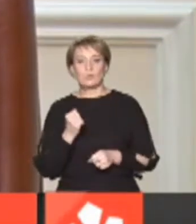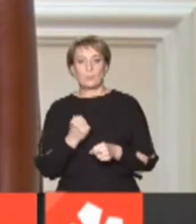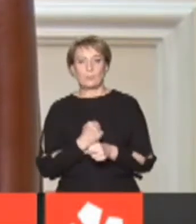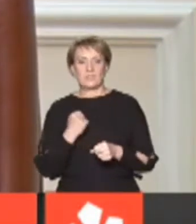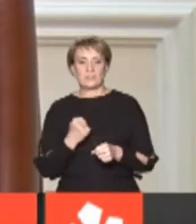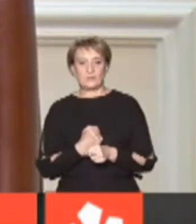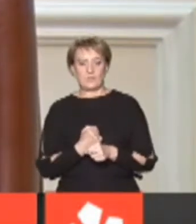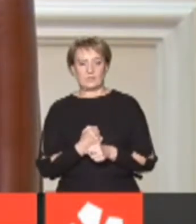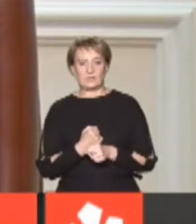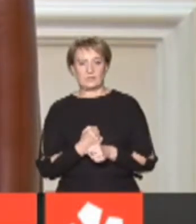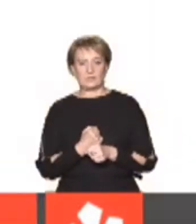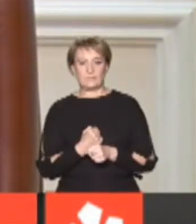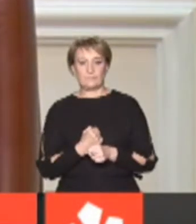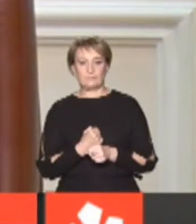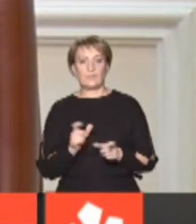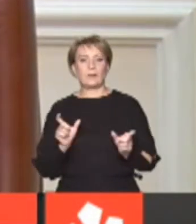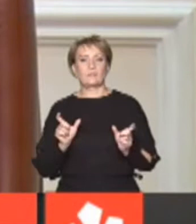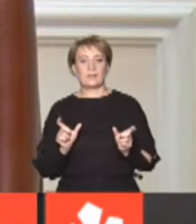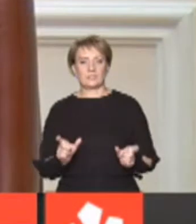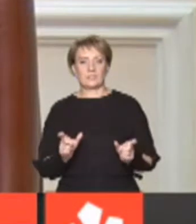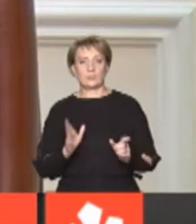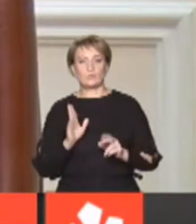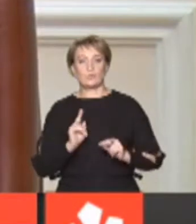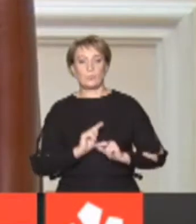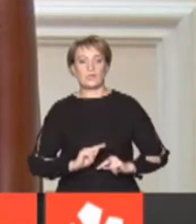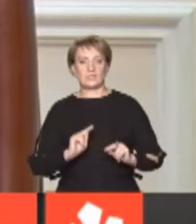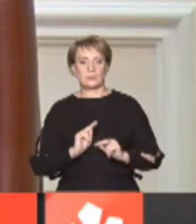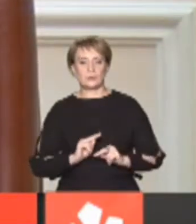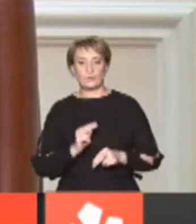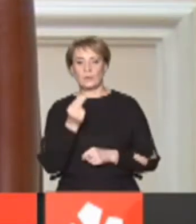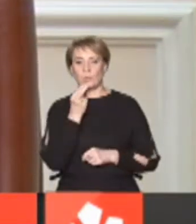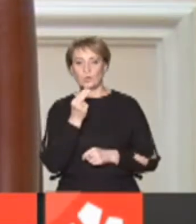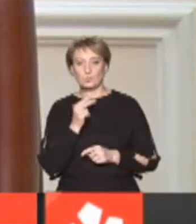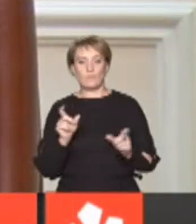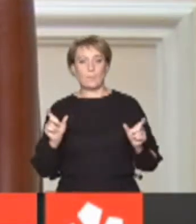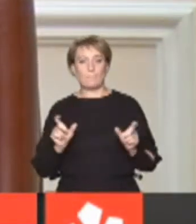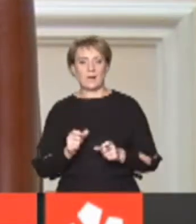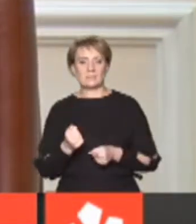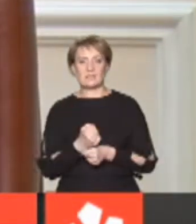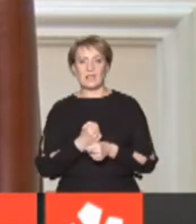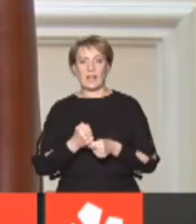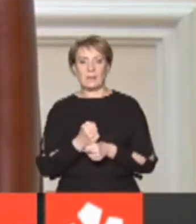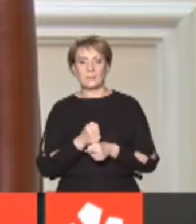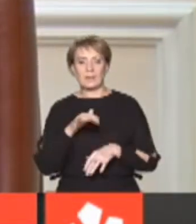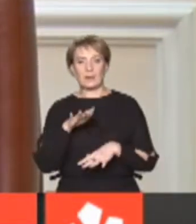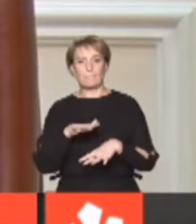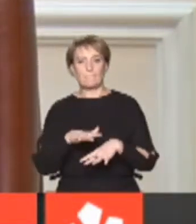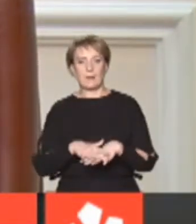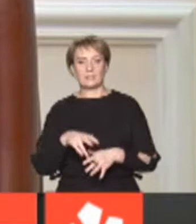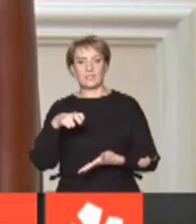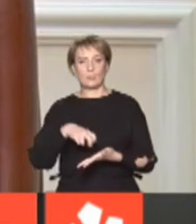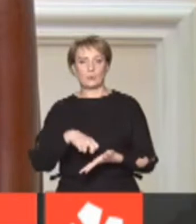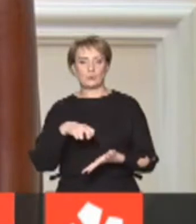працювати і під час карантину. Також будуть працювати продуктові магазини, аптеки, банки,